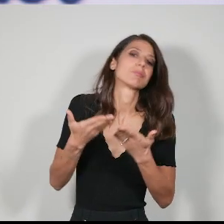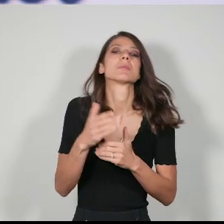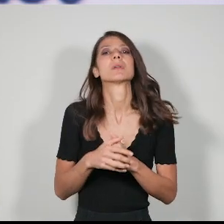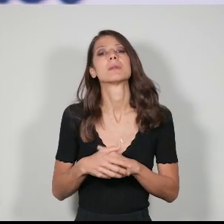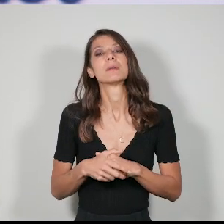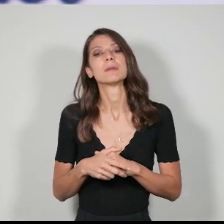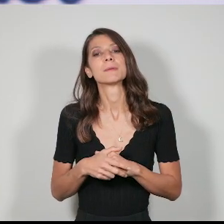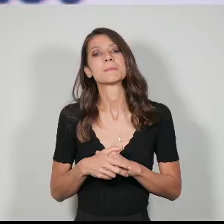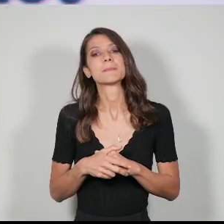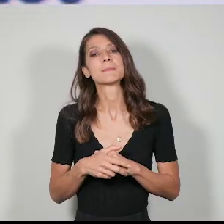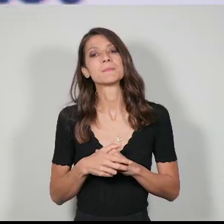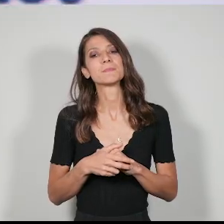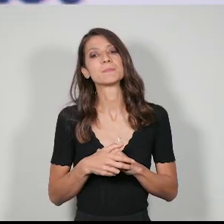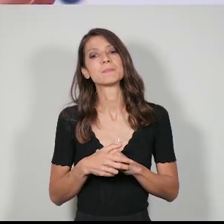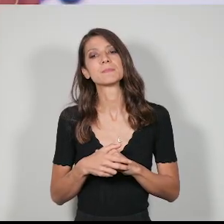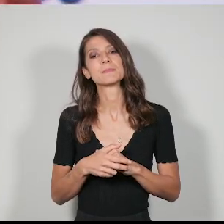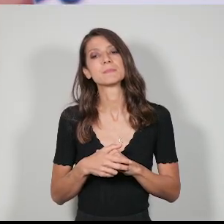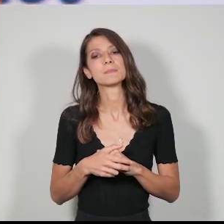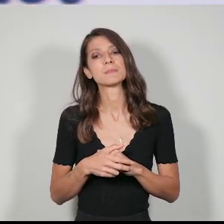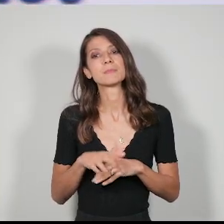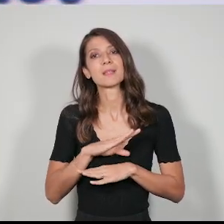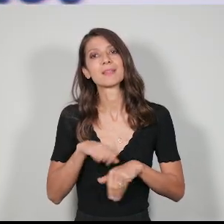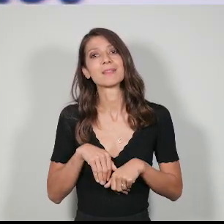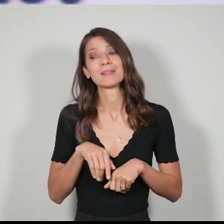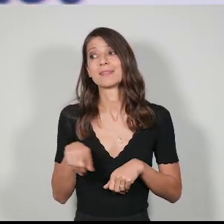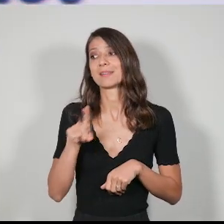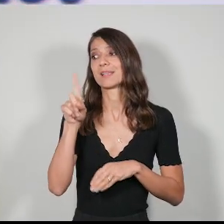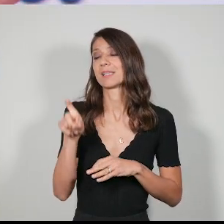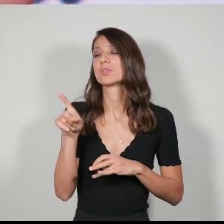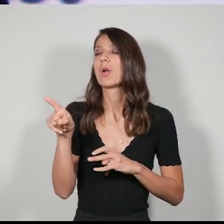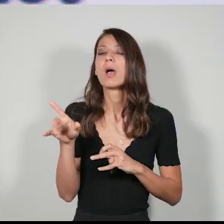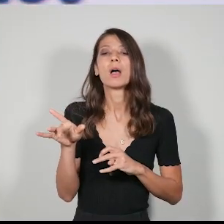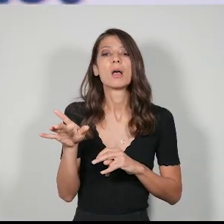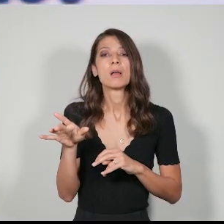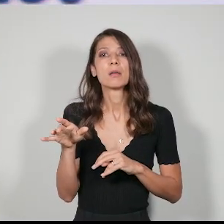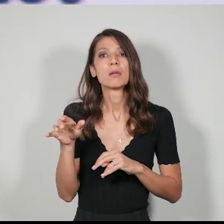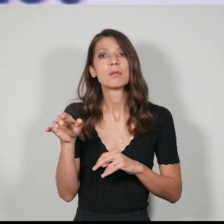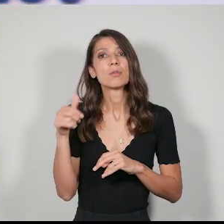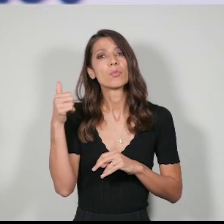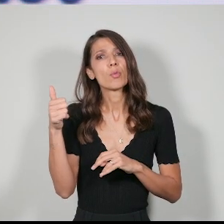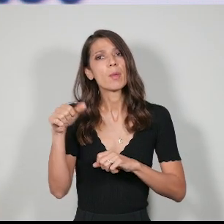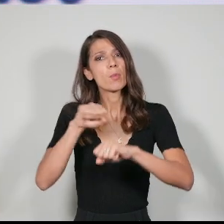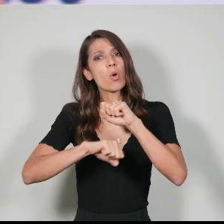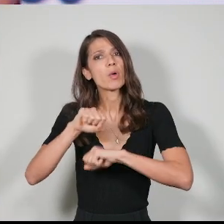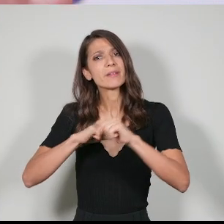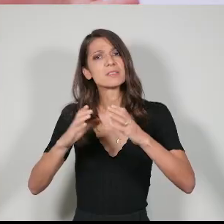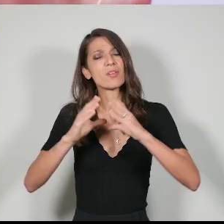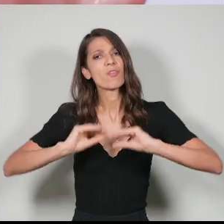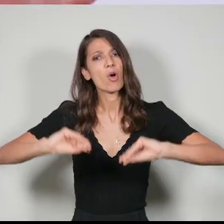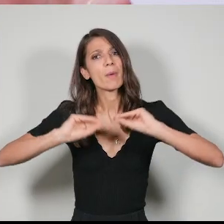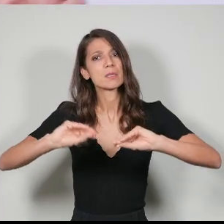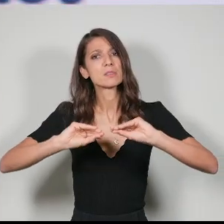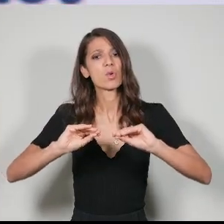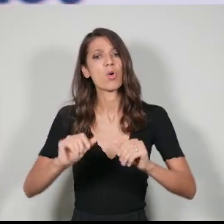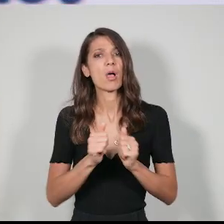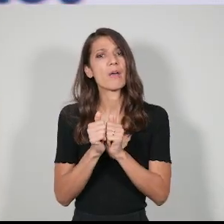important. Peut-être, avant les questions, un dernier mot et je reviens vers vous. Dans quelle mesure, Emmanuel, ce que vous avez mis en place en termes de formation avec